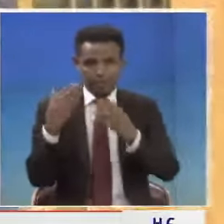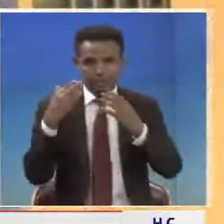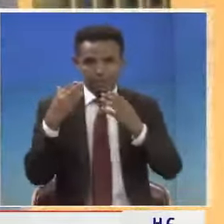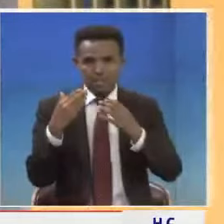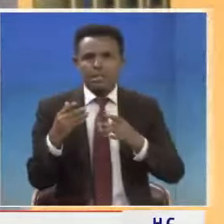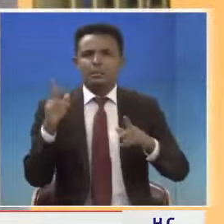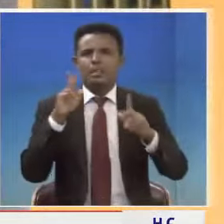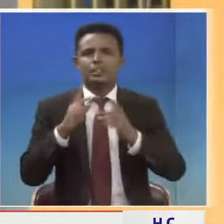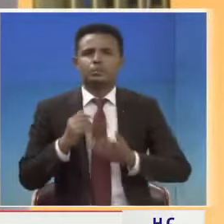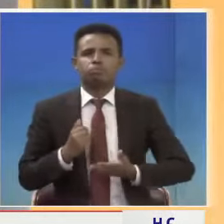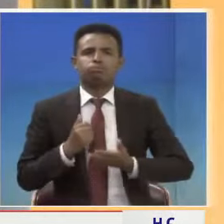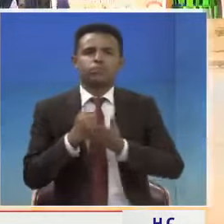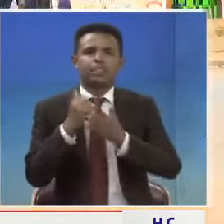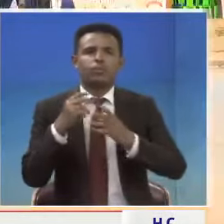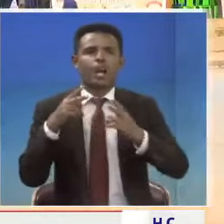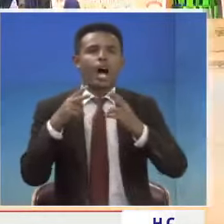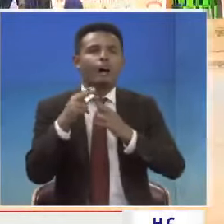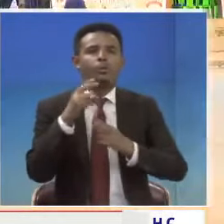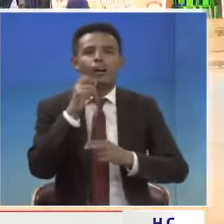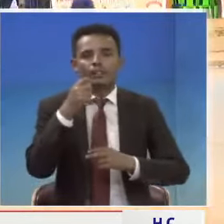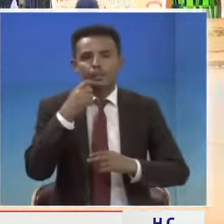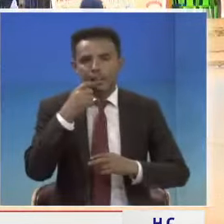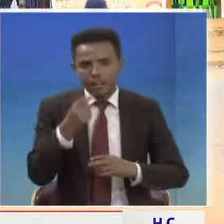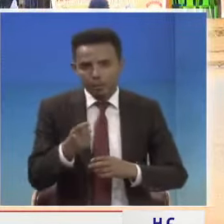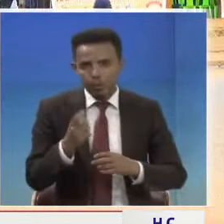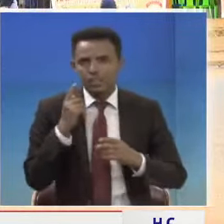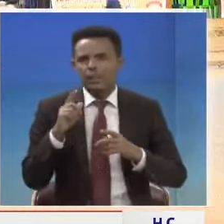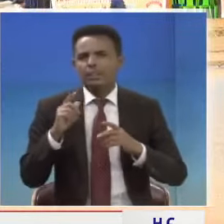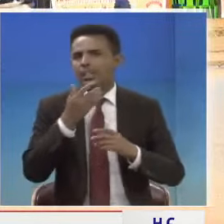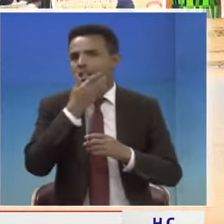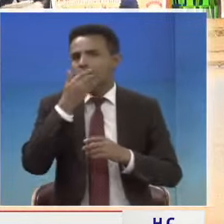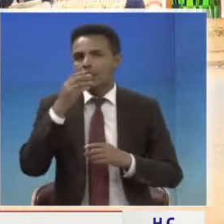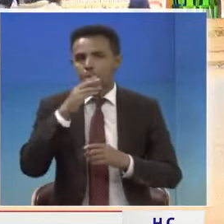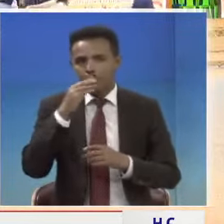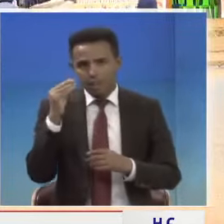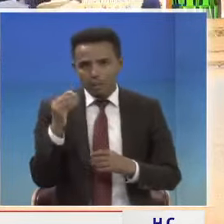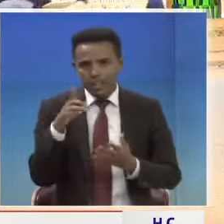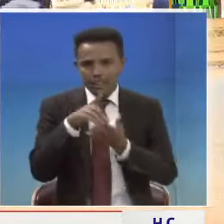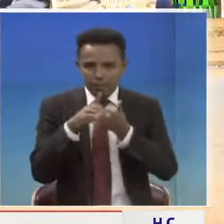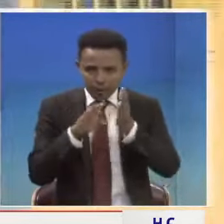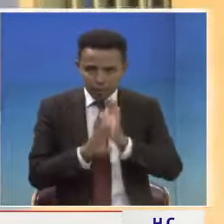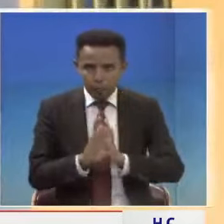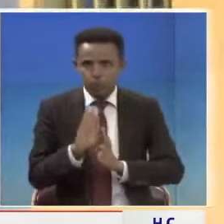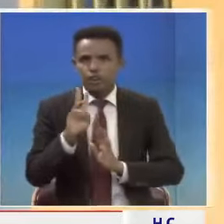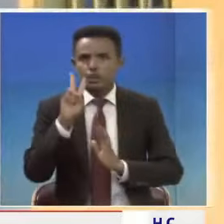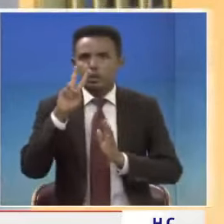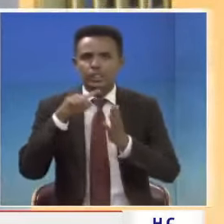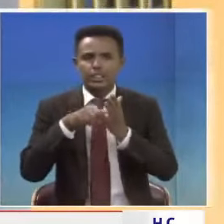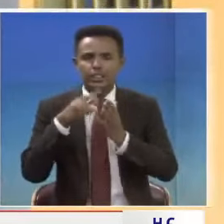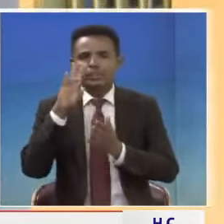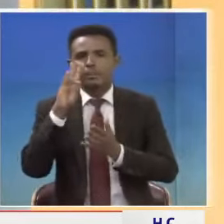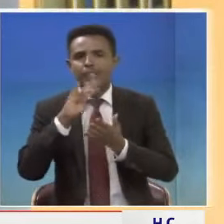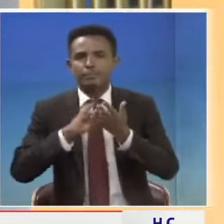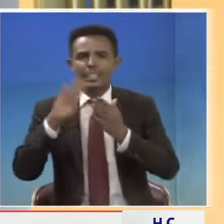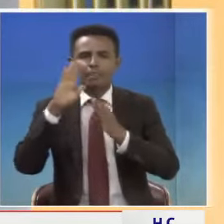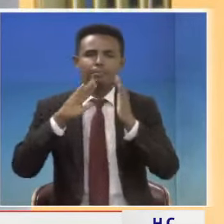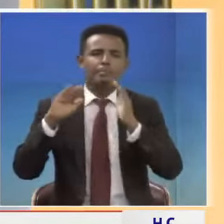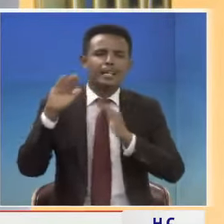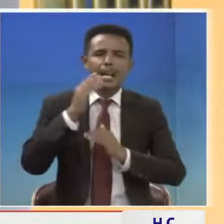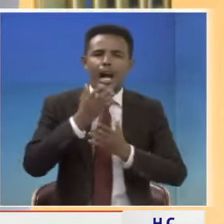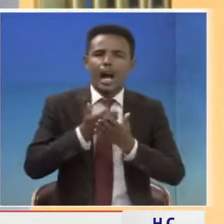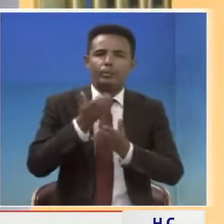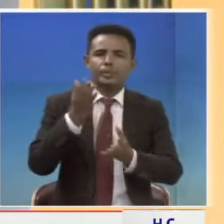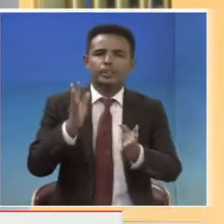ድጋፉን አያቋርጥም ነው ያሉት። የንግዱ ማህበረሰብ በተለይ የተሻሉና በከተማችን ውስጥ ከ2.7 ሚሊዮን ብር በላይ